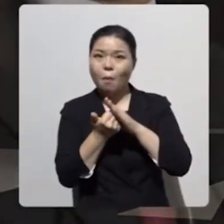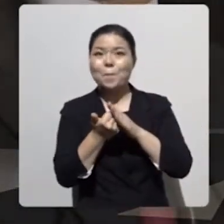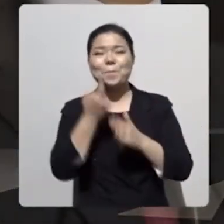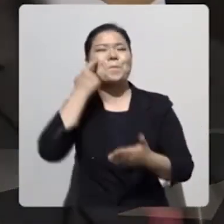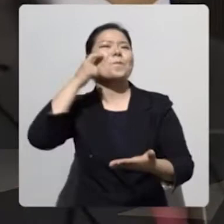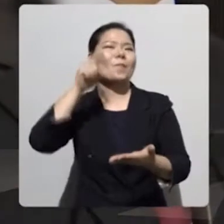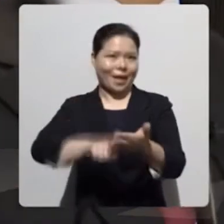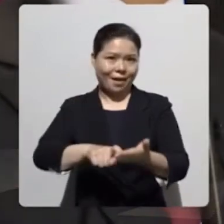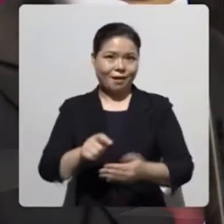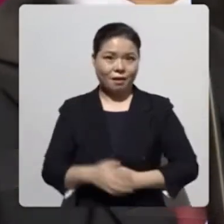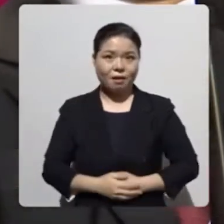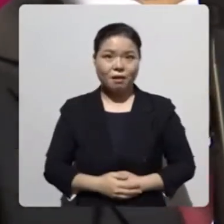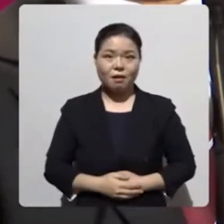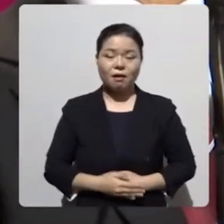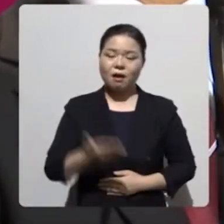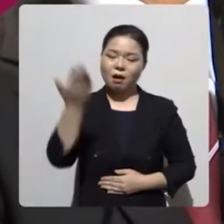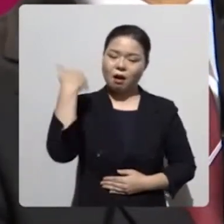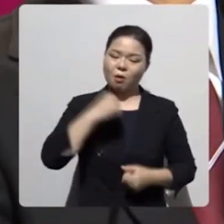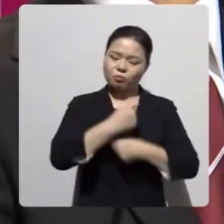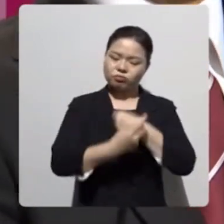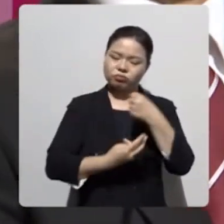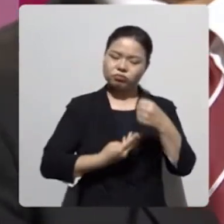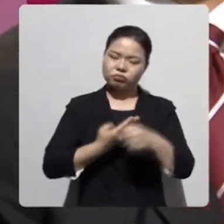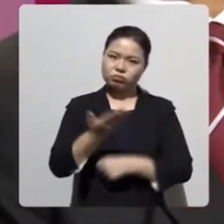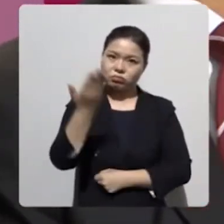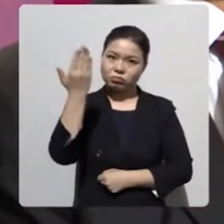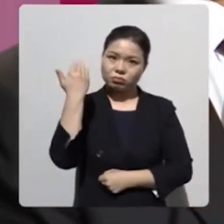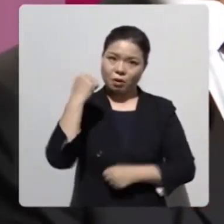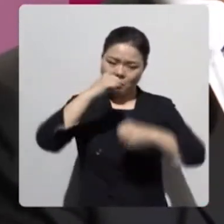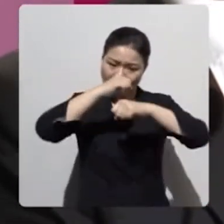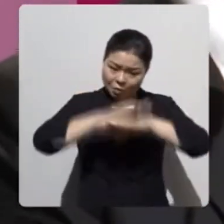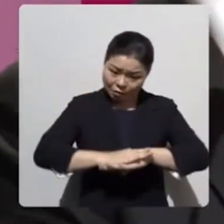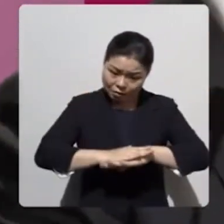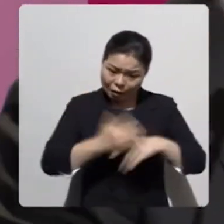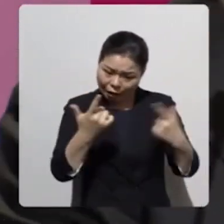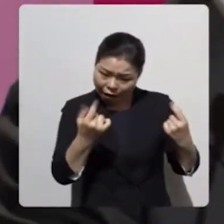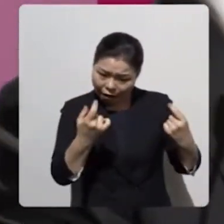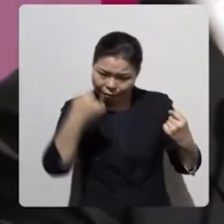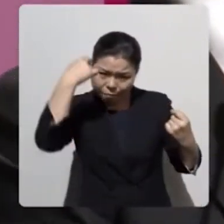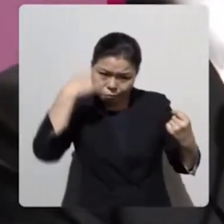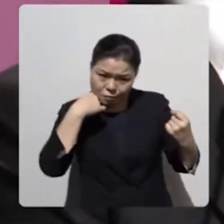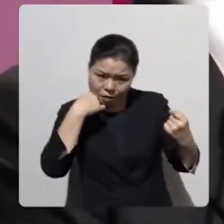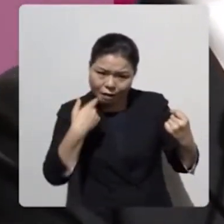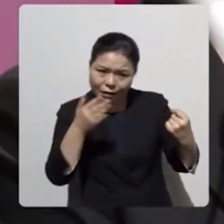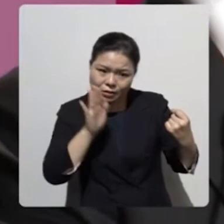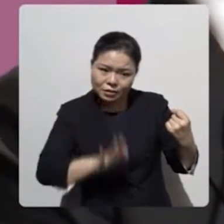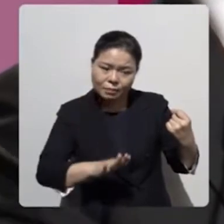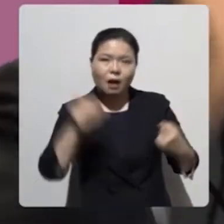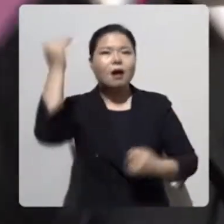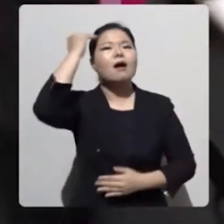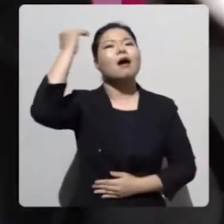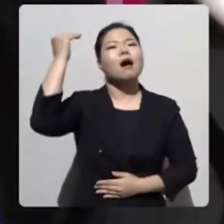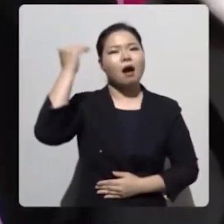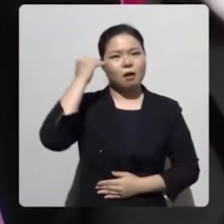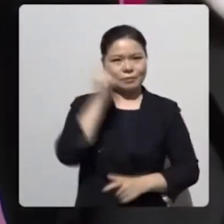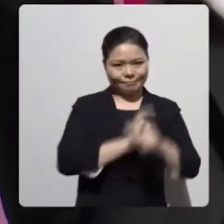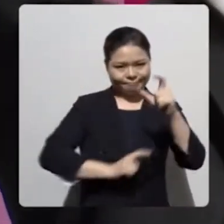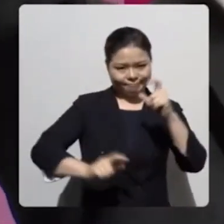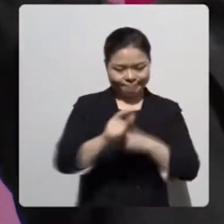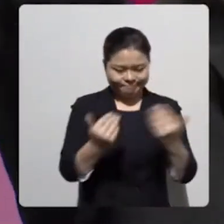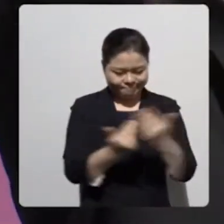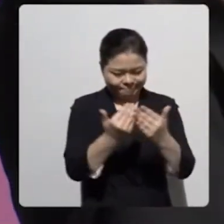보았습니다. 지난 몇 년간 무너져 내리는 것처럼 보였지만 대한민국을 더